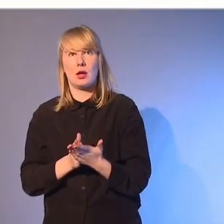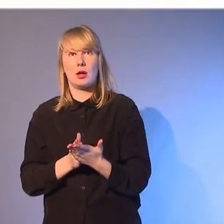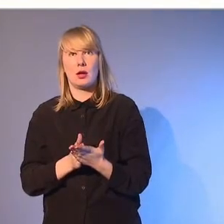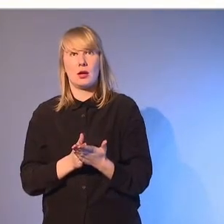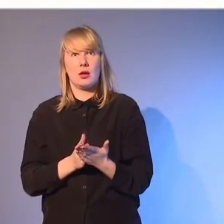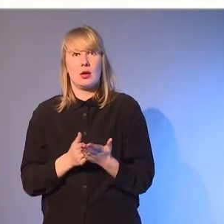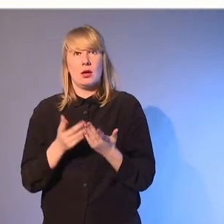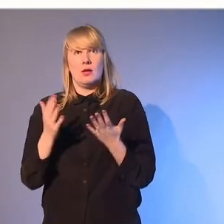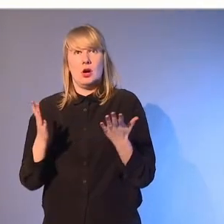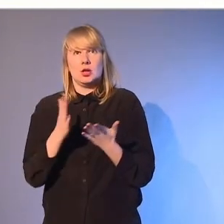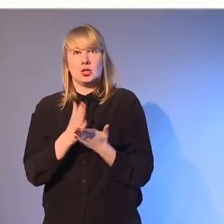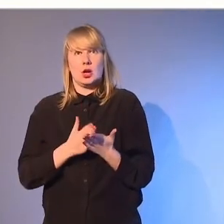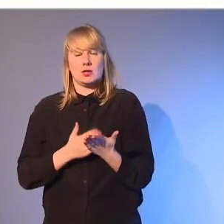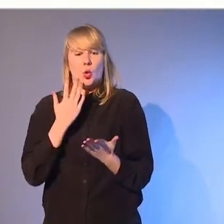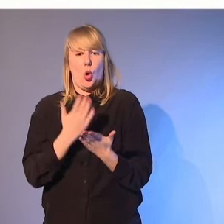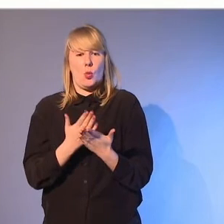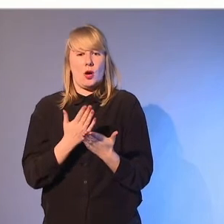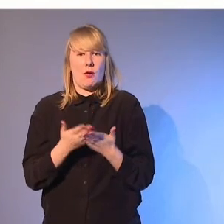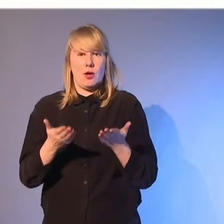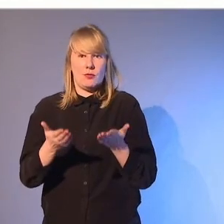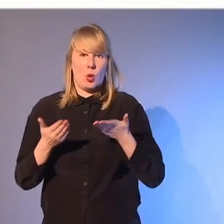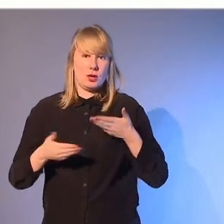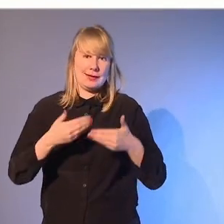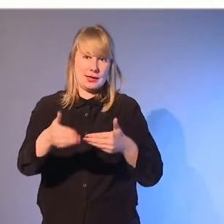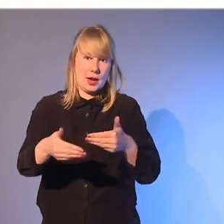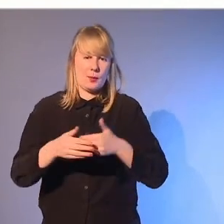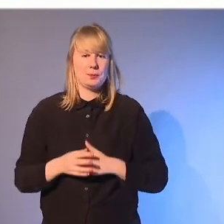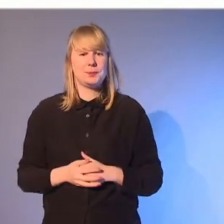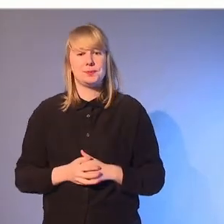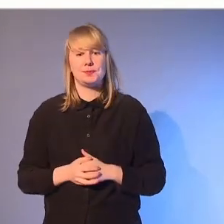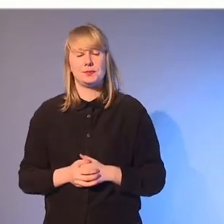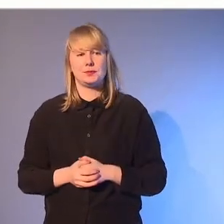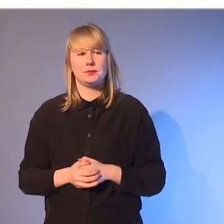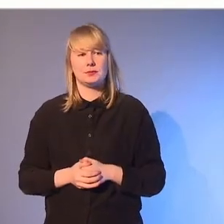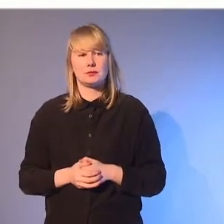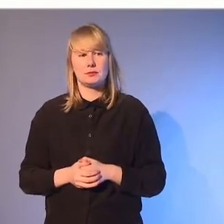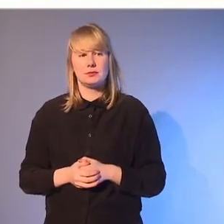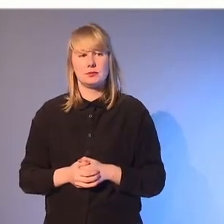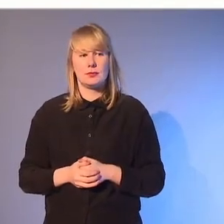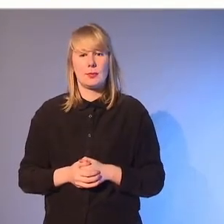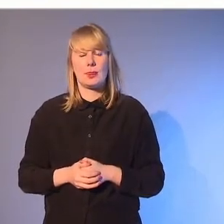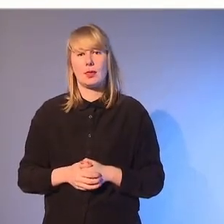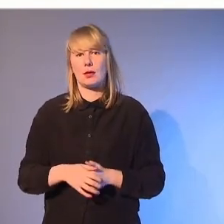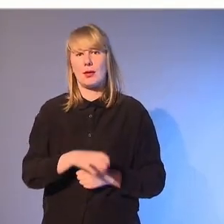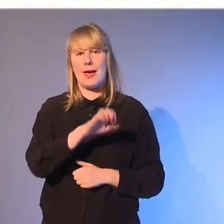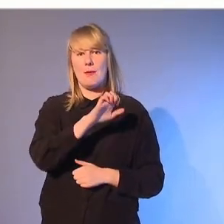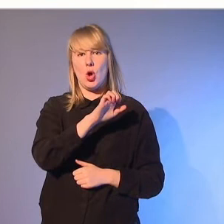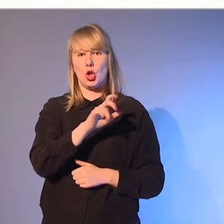oppgaver, elevrolle og så videre. Og da er det jo noe med Immanuel Kant